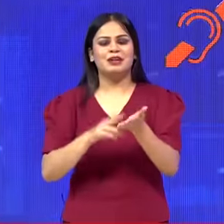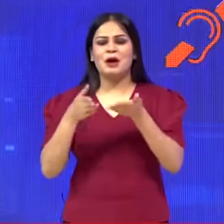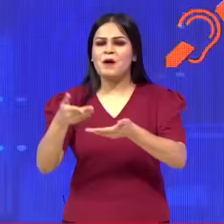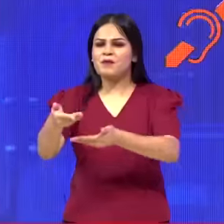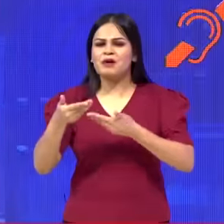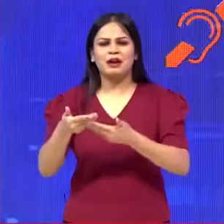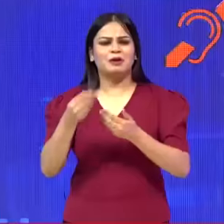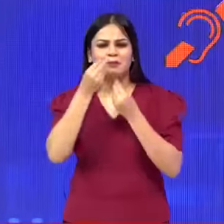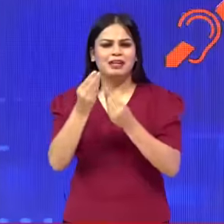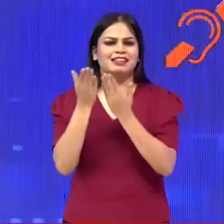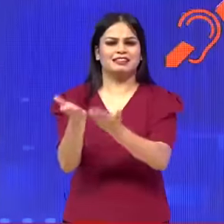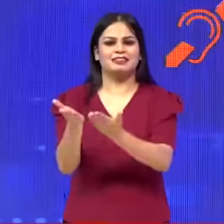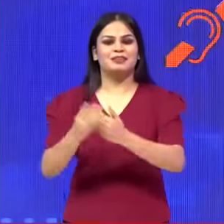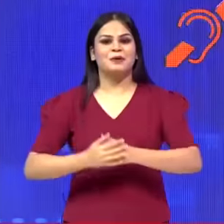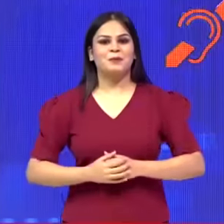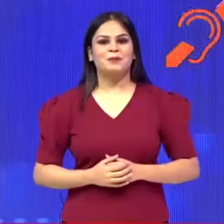खान।